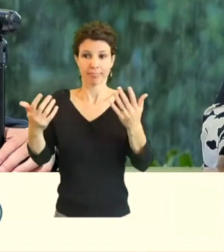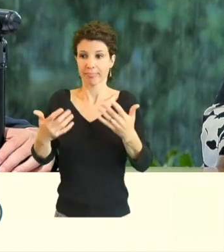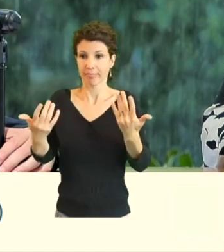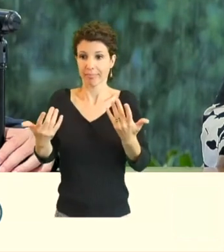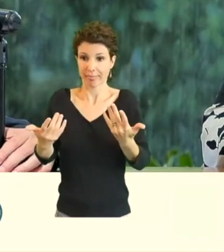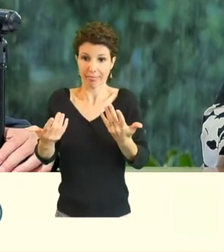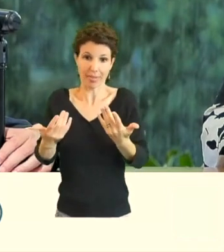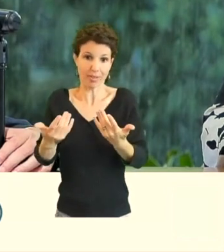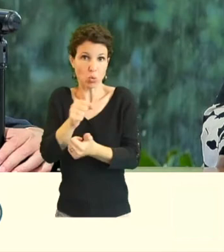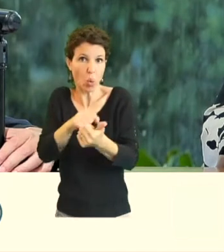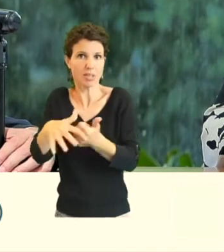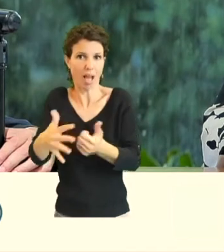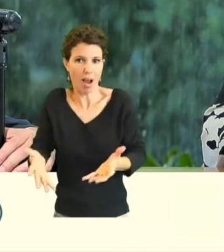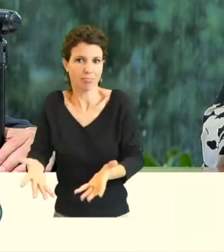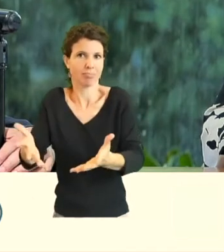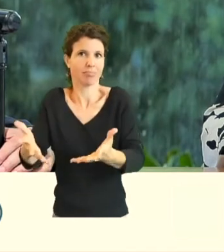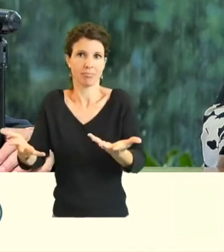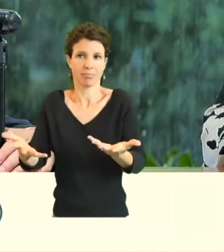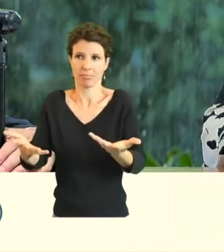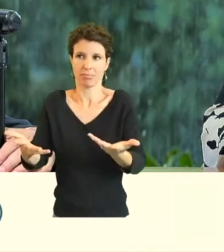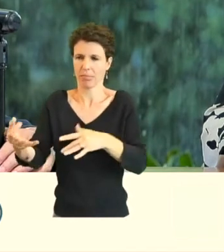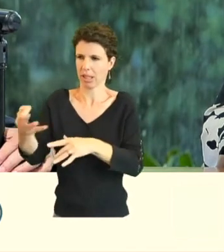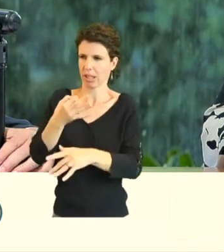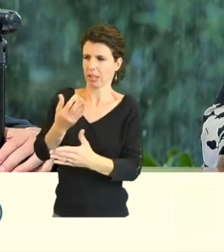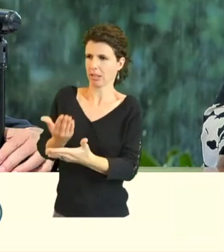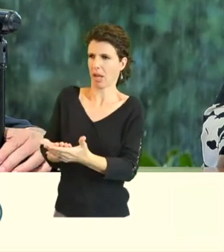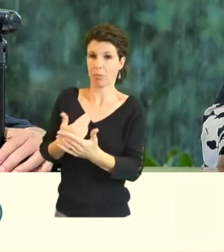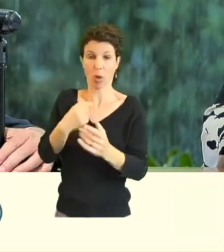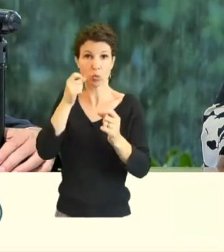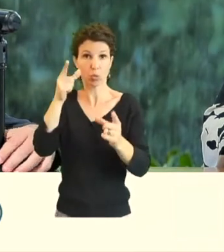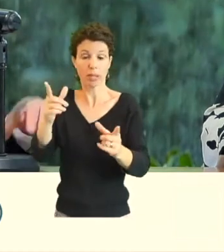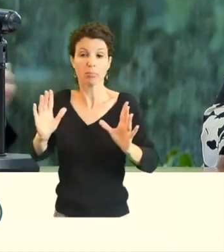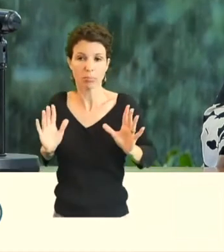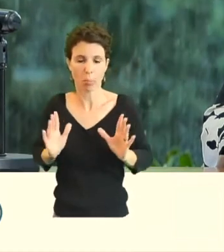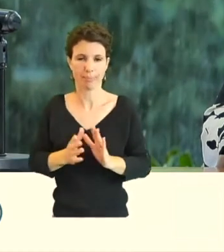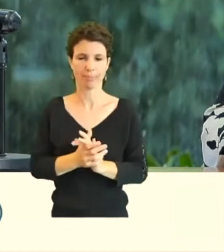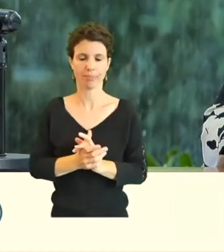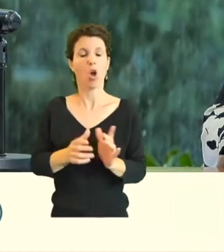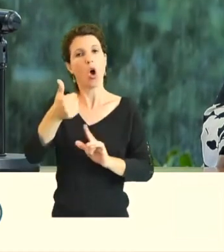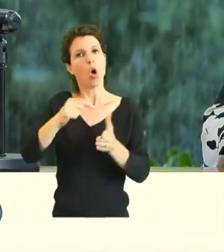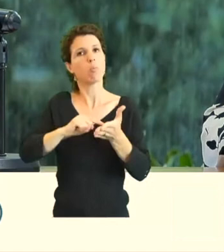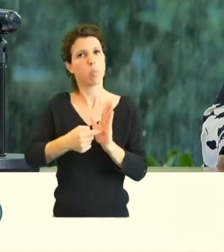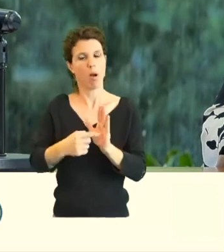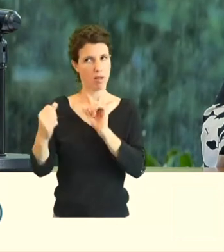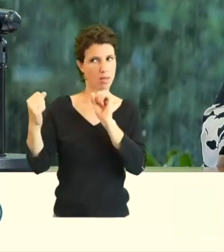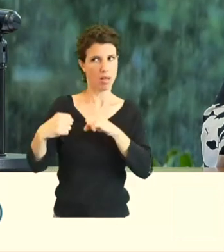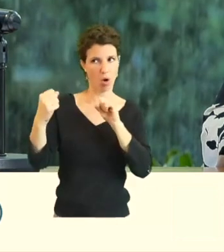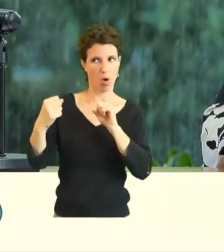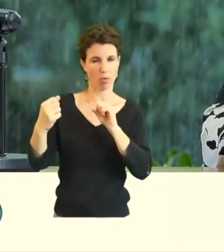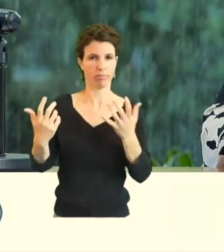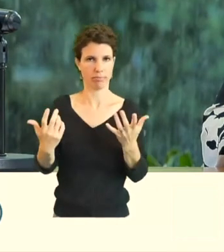justement des enjeux sociaux, eh bien, je suis très surpris que cela vous ait échappé. Après, là où je suis d'accord, c'est qu'effectivement, dans des